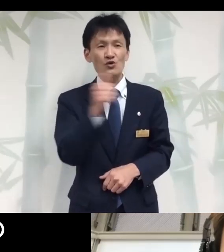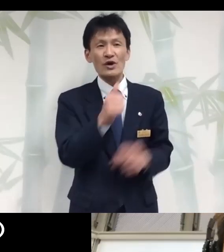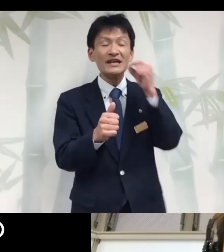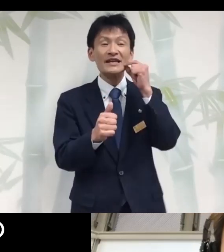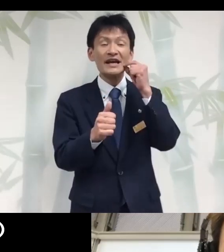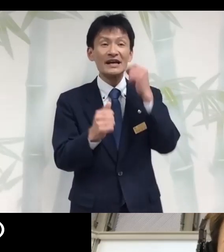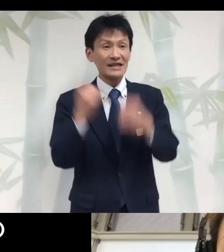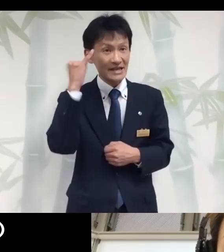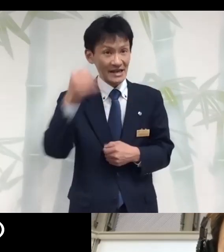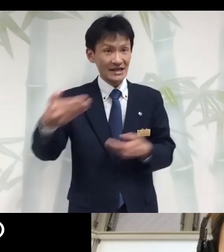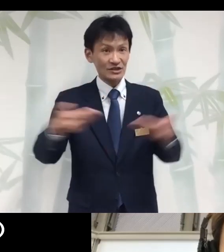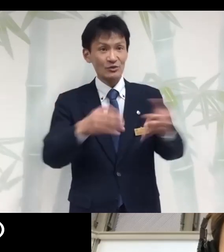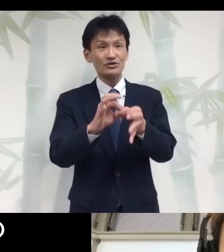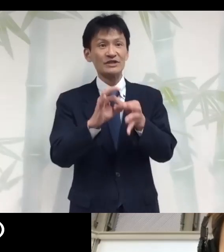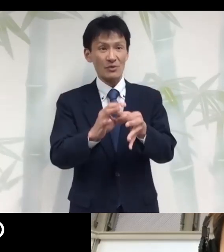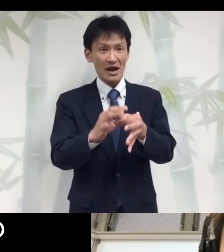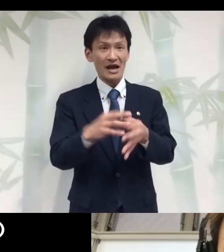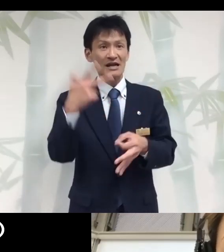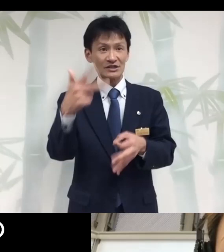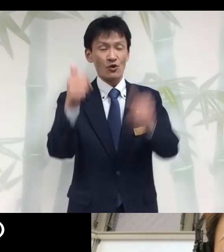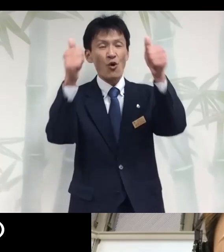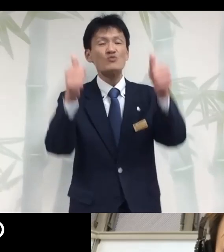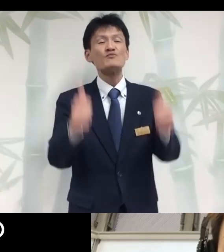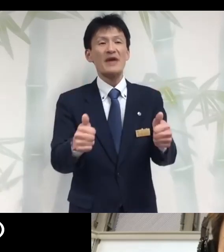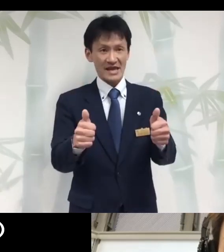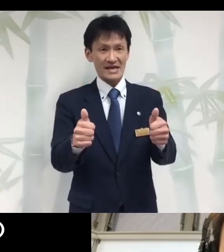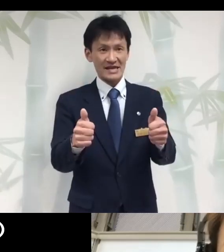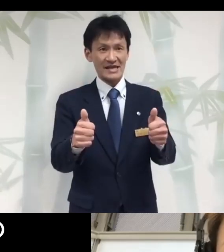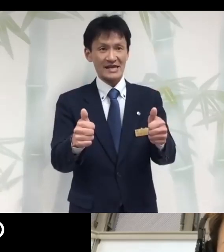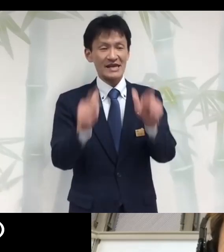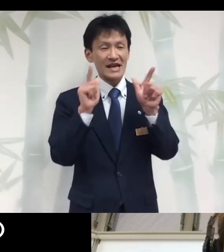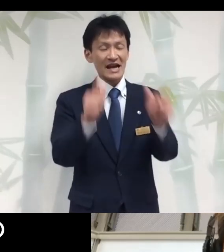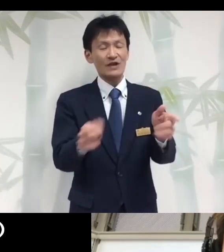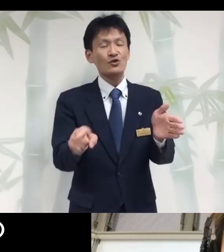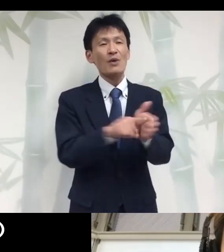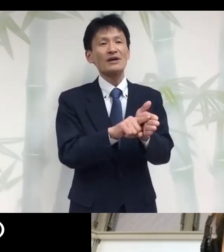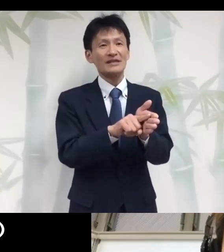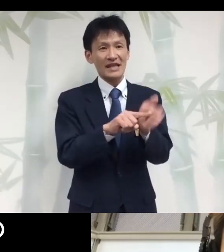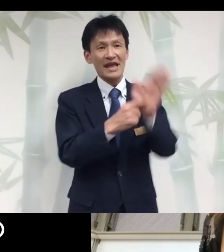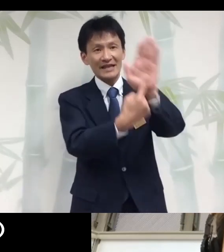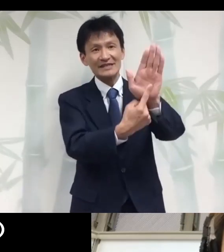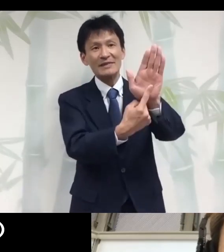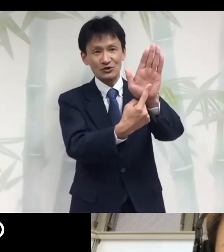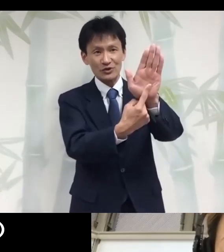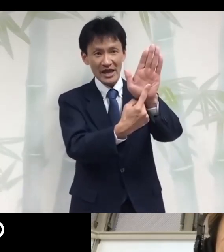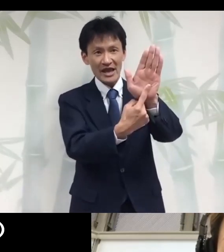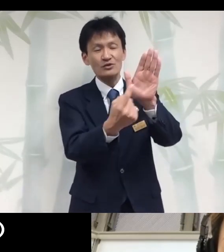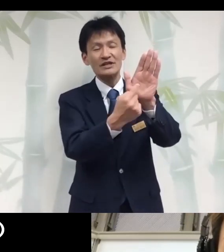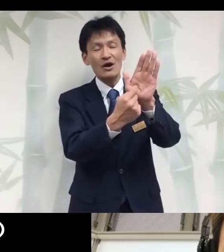については市役所ホームページに回答とともに掲載してまいりますので、そちらもぜひご覧ください